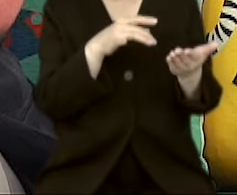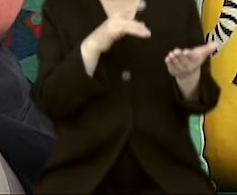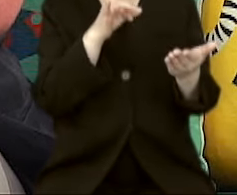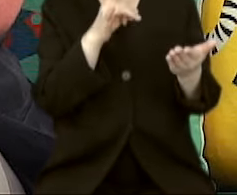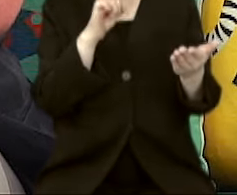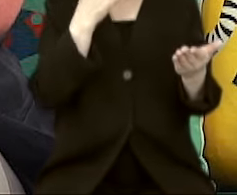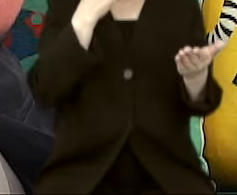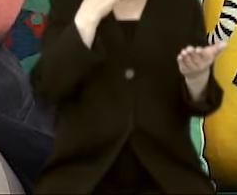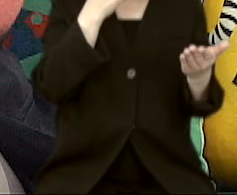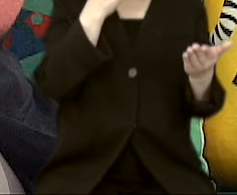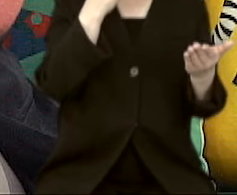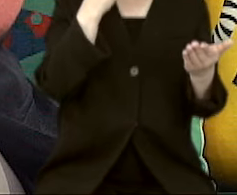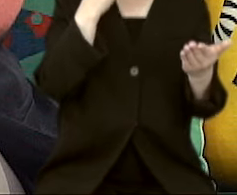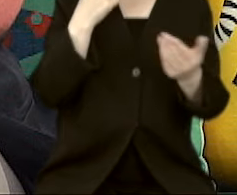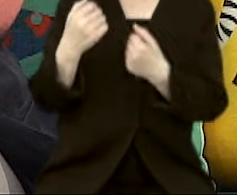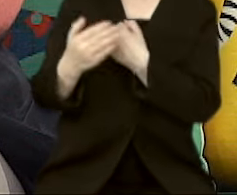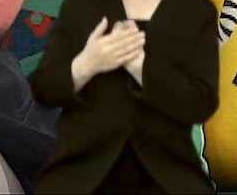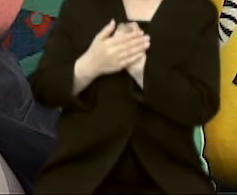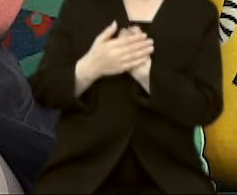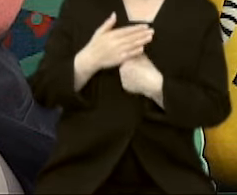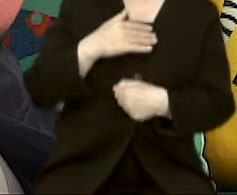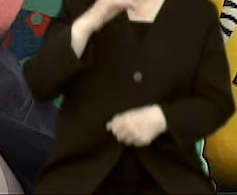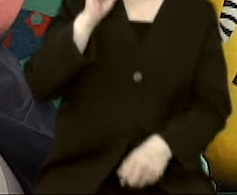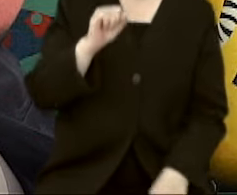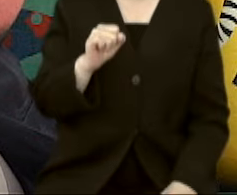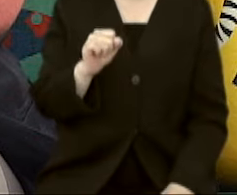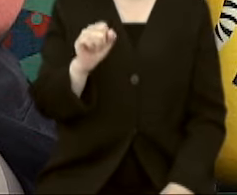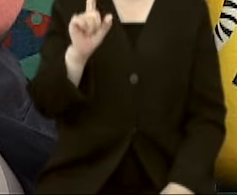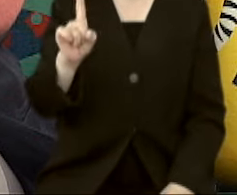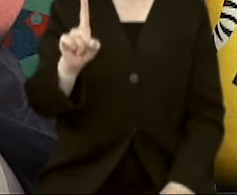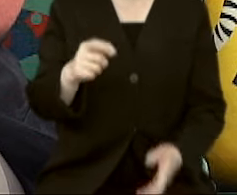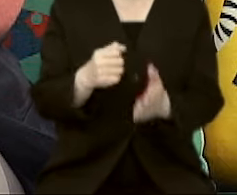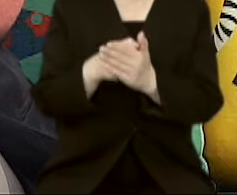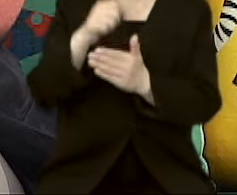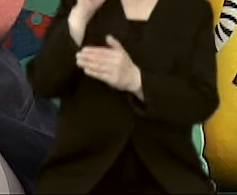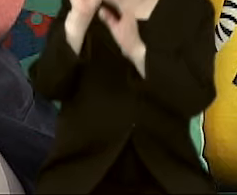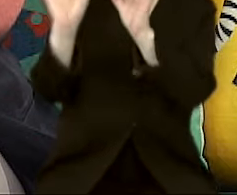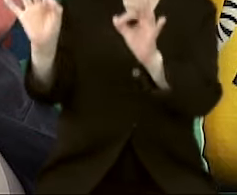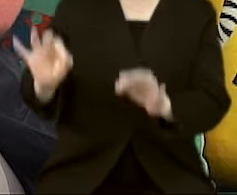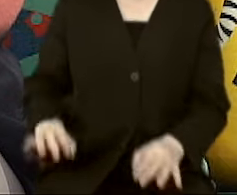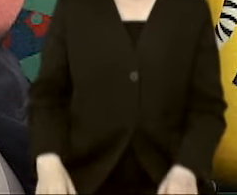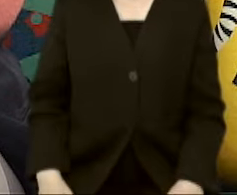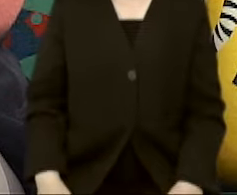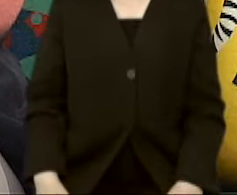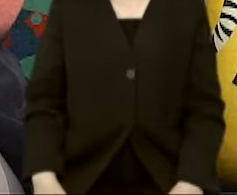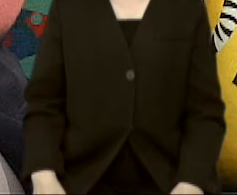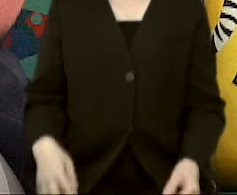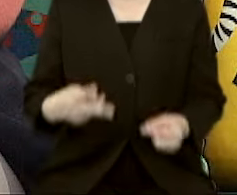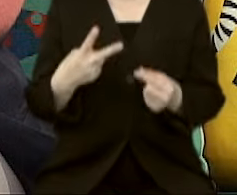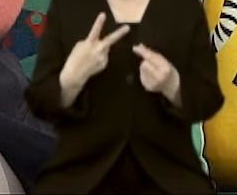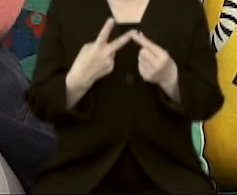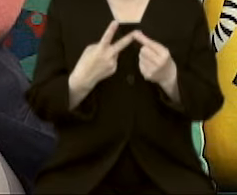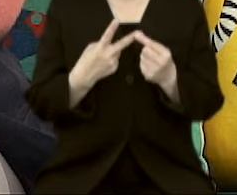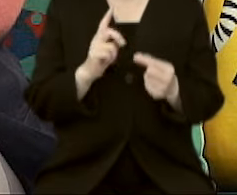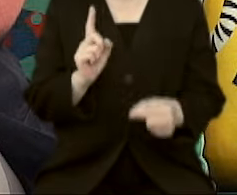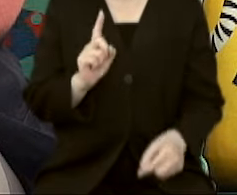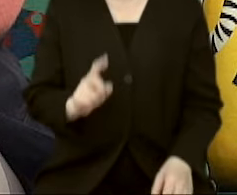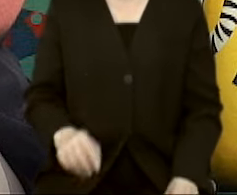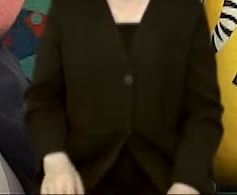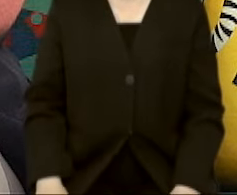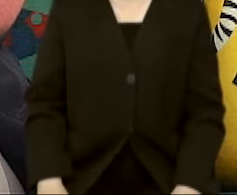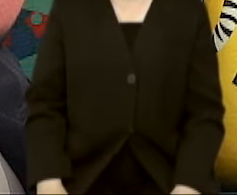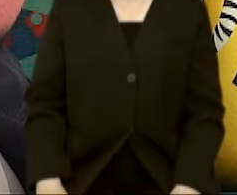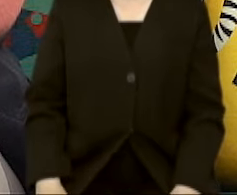그러나 저를 도와하고 있어요. 너무 좋아했어요. 그거 한 가지로 제가 너무 좋게 보았어요. 네. 그리고 두 번째 한 가지 뭐 했냐면